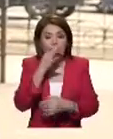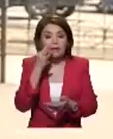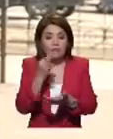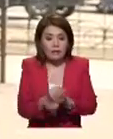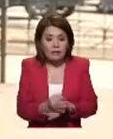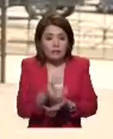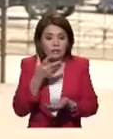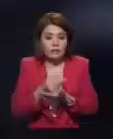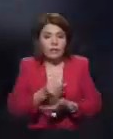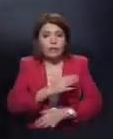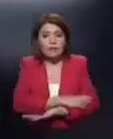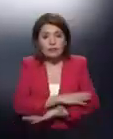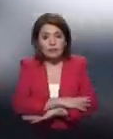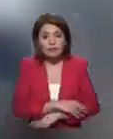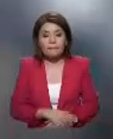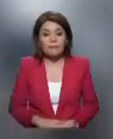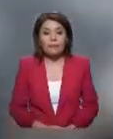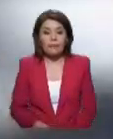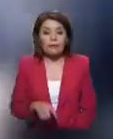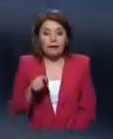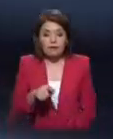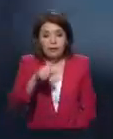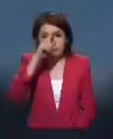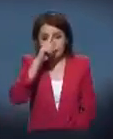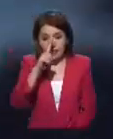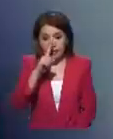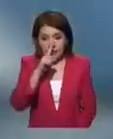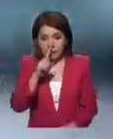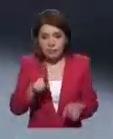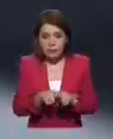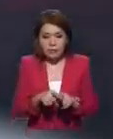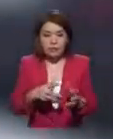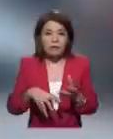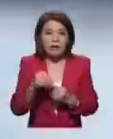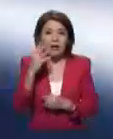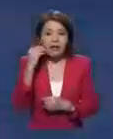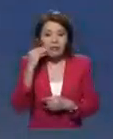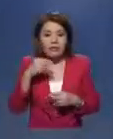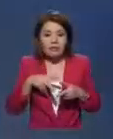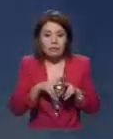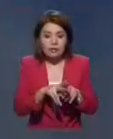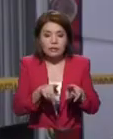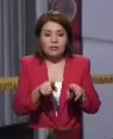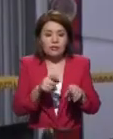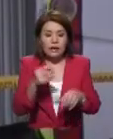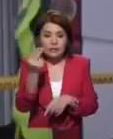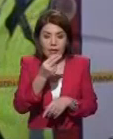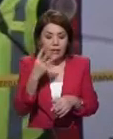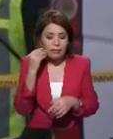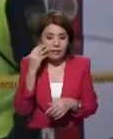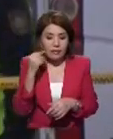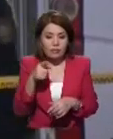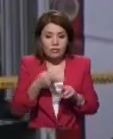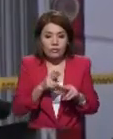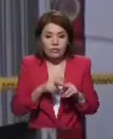за свои поступки. В этом же месяце жуткая находка потрясла жителей Алматы. Среди бела дня в магазин мужчина принес в пакете